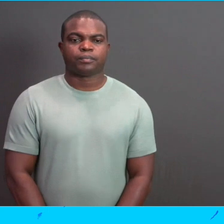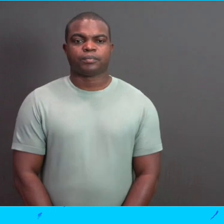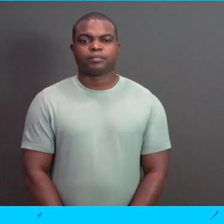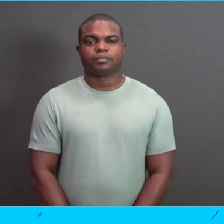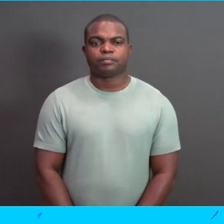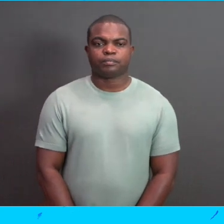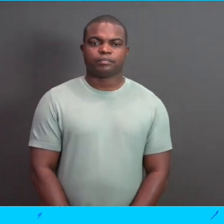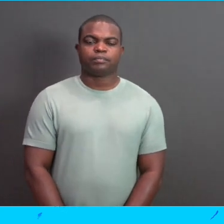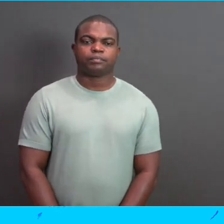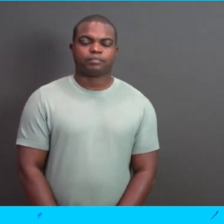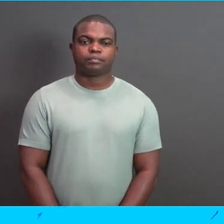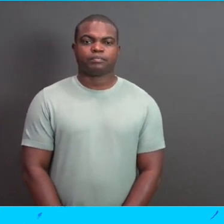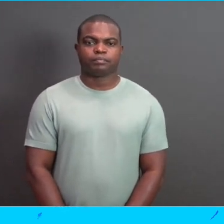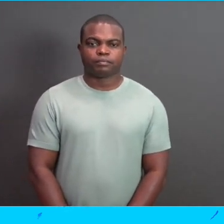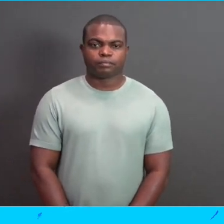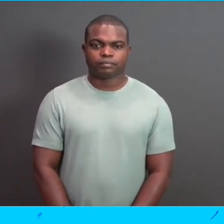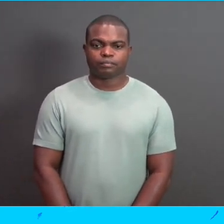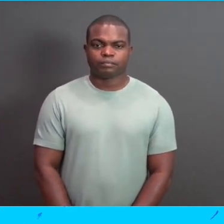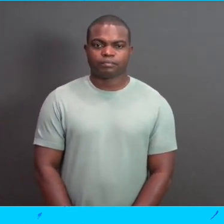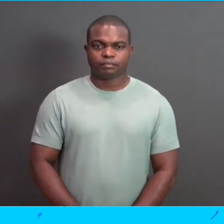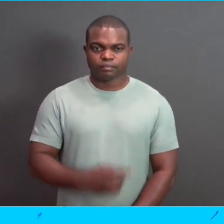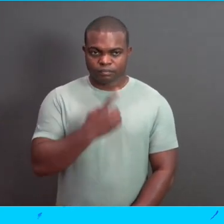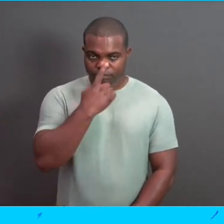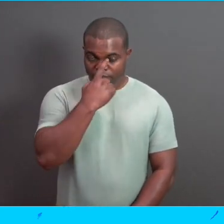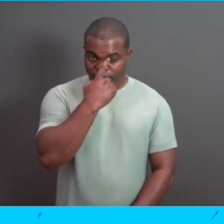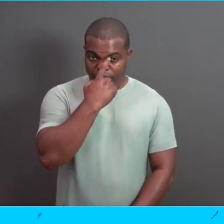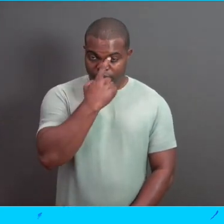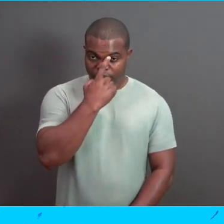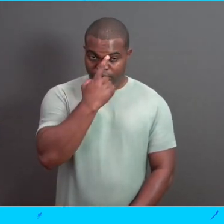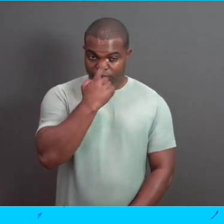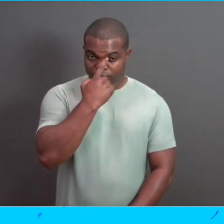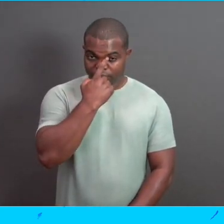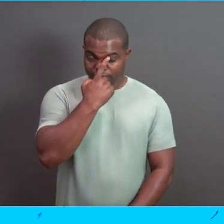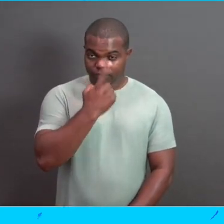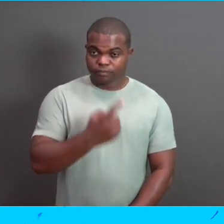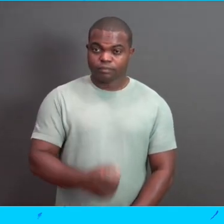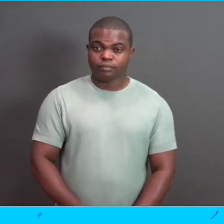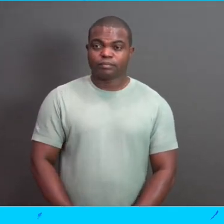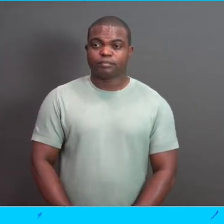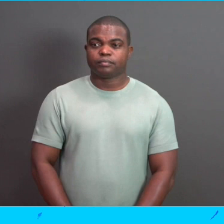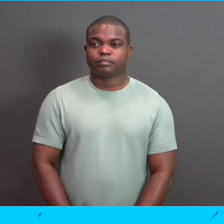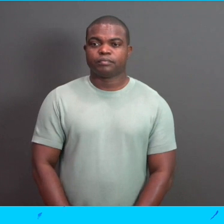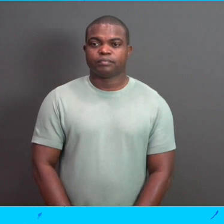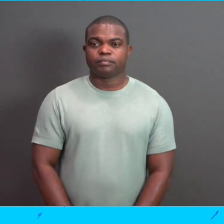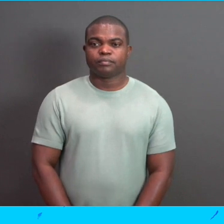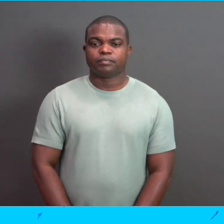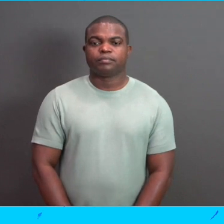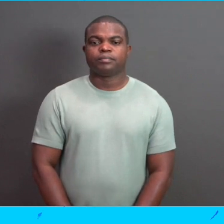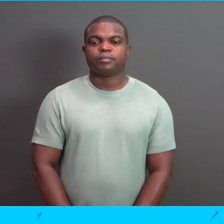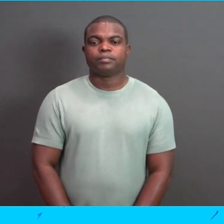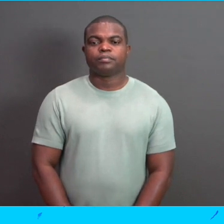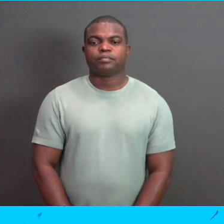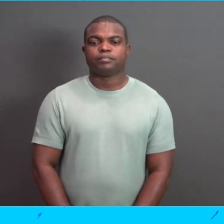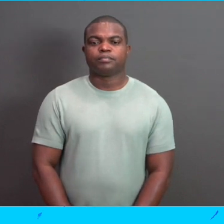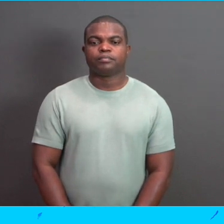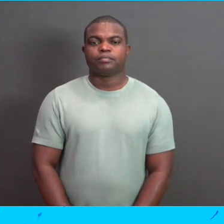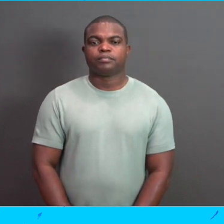Par exemple, après la deuxième année, j'ai reçu un peu d'argent, mais après